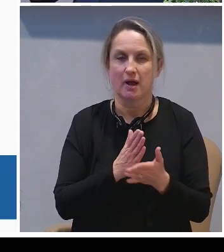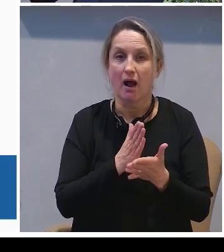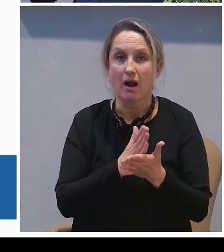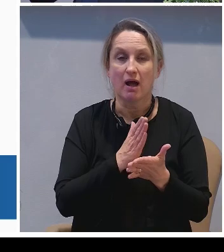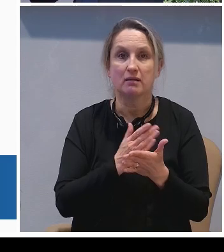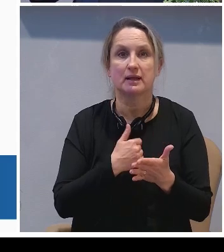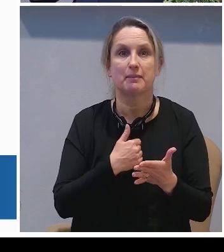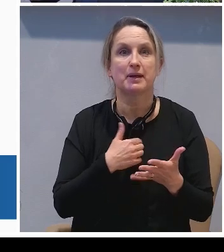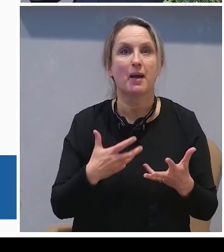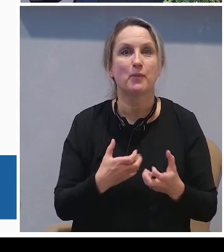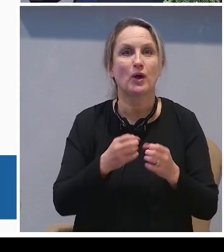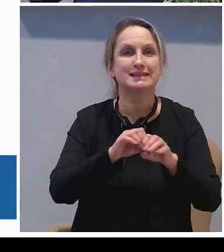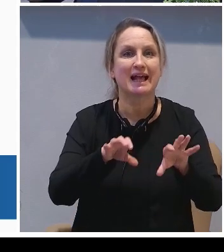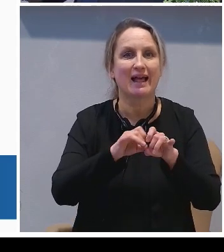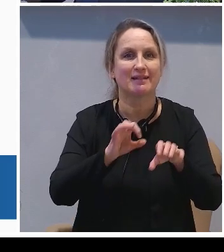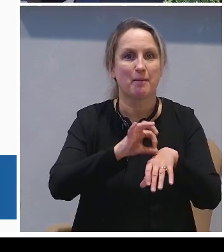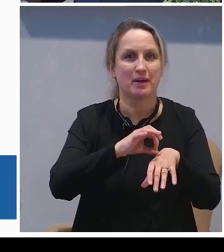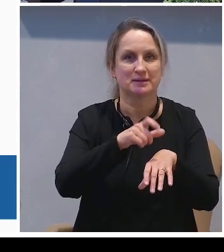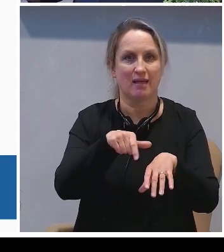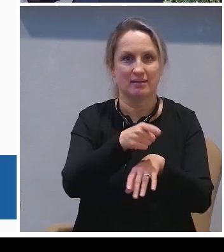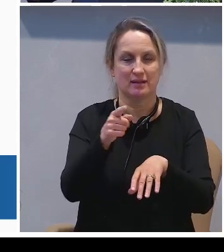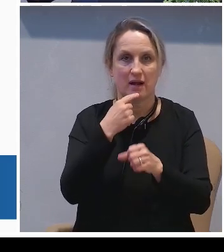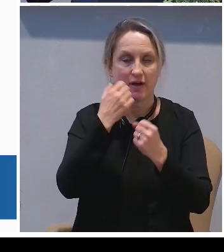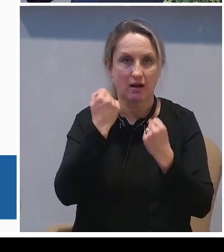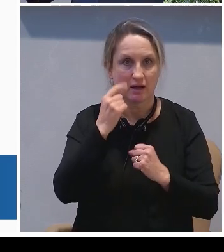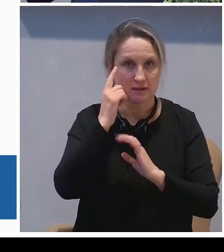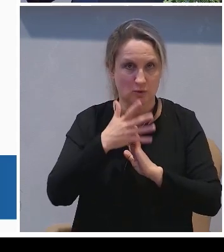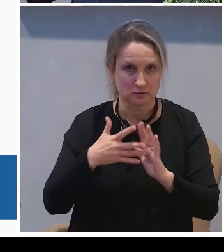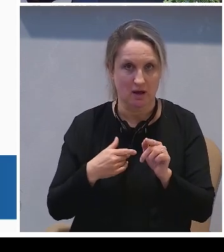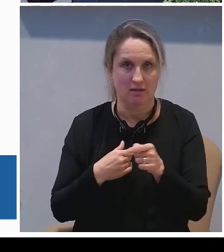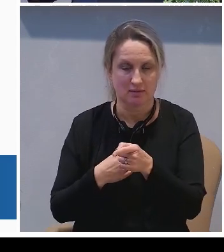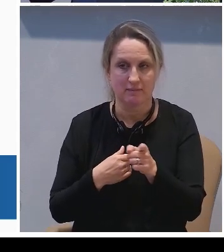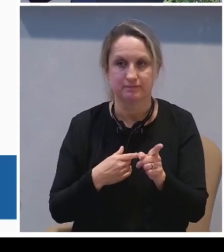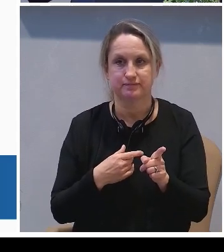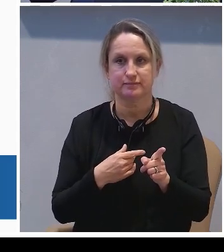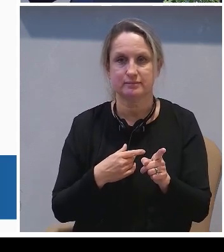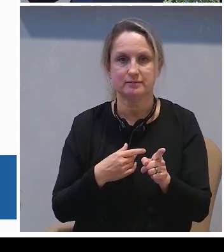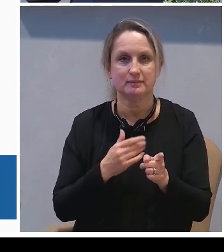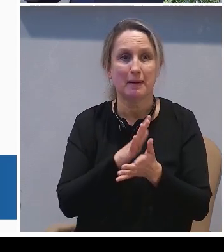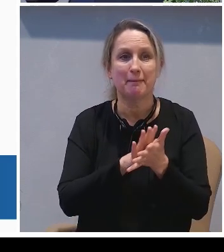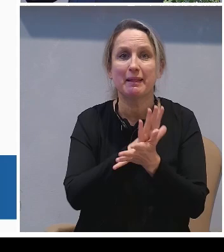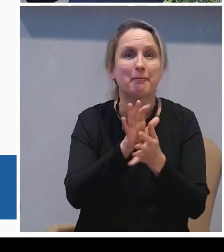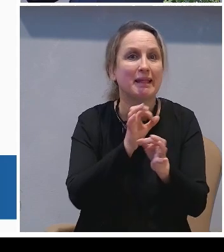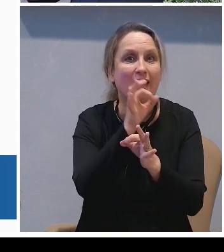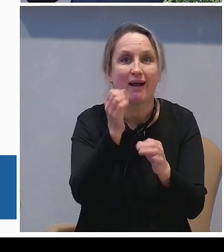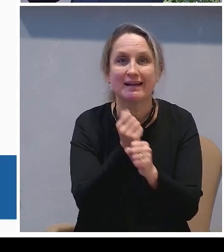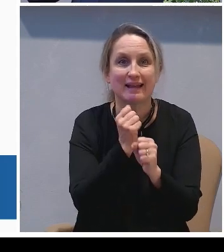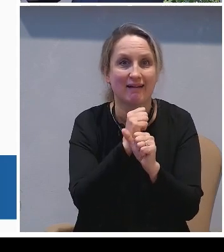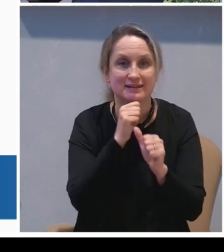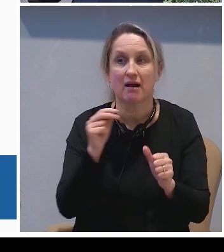püüan patsientidele seletada, mida on väga raske aru saada. I always try to Et explain to kus me mitte patients midagi ei saa teha. Meil